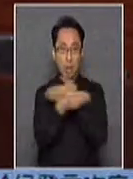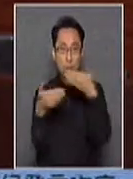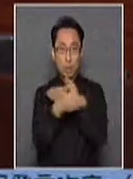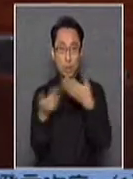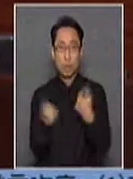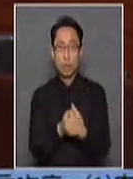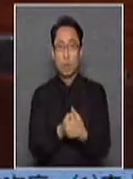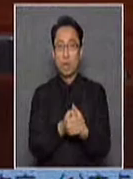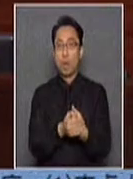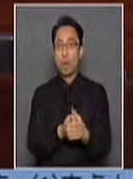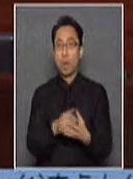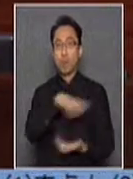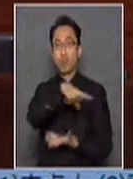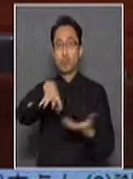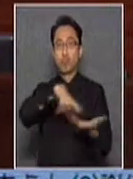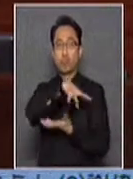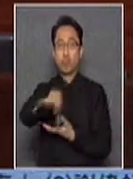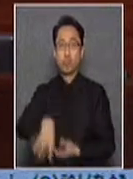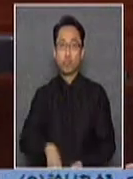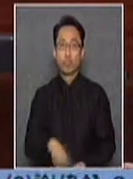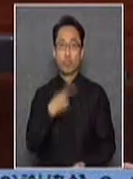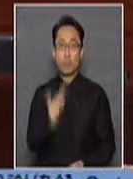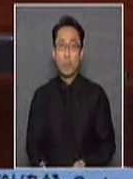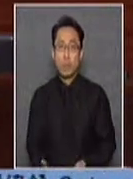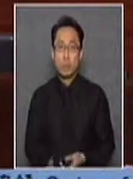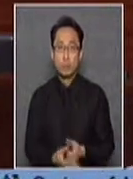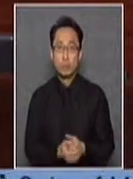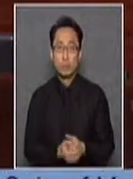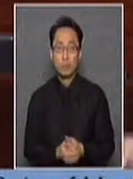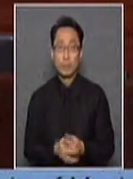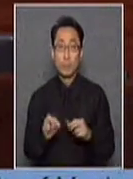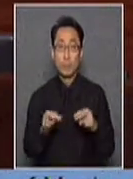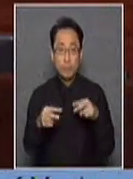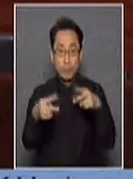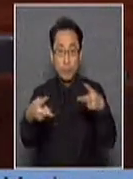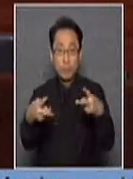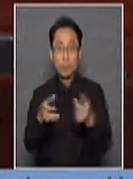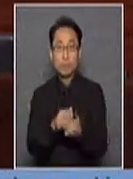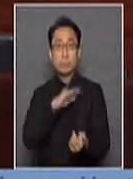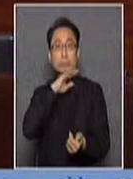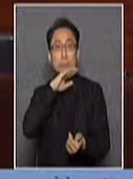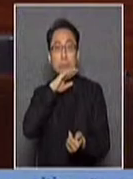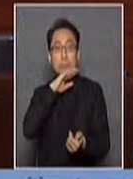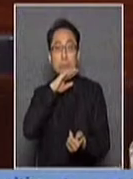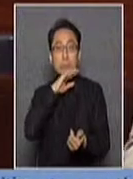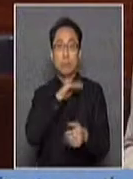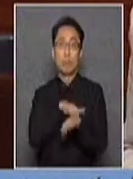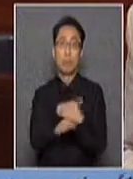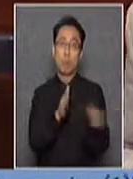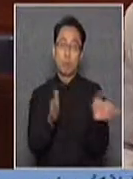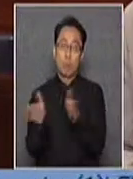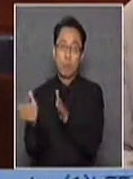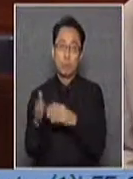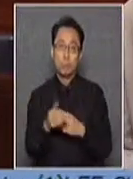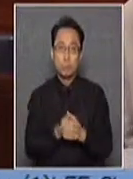糊塗、烏厘單刀。即係嗰個嘅發展咧，係等運到。嗱，過去嗰幾年，政府不